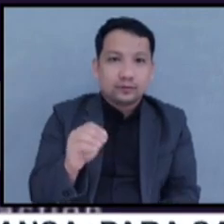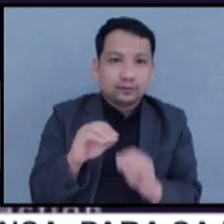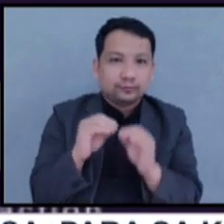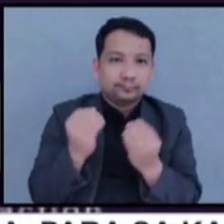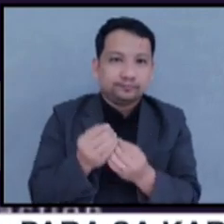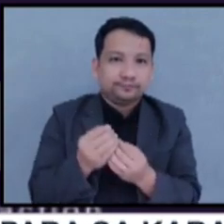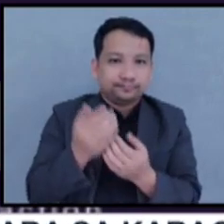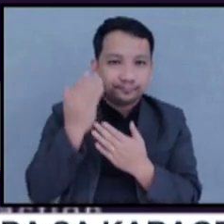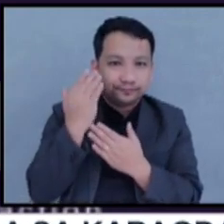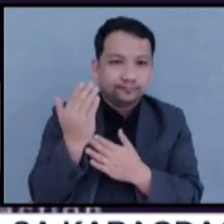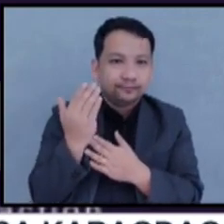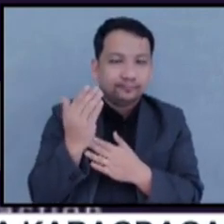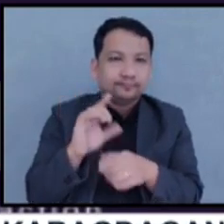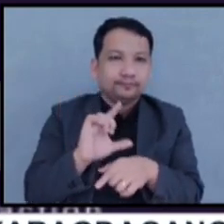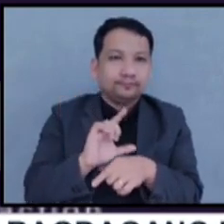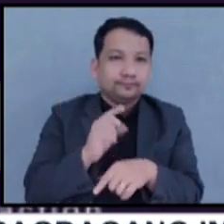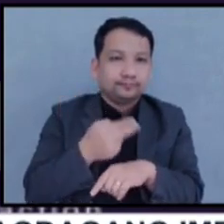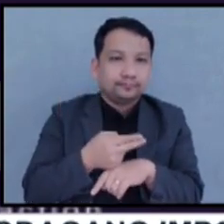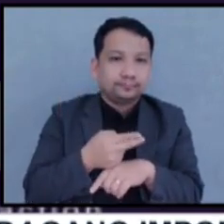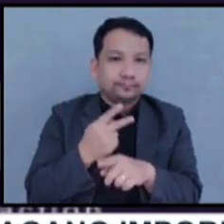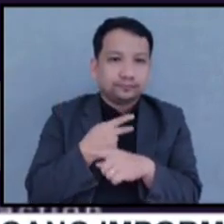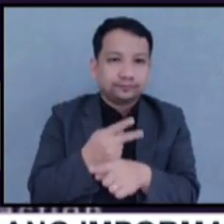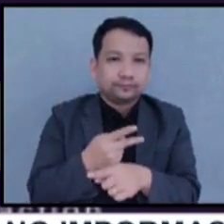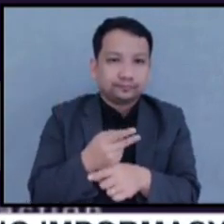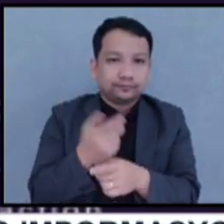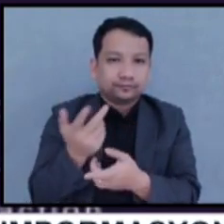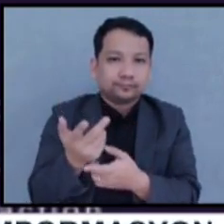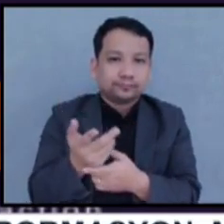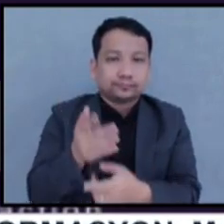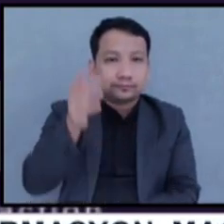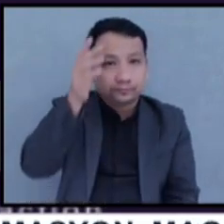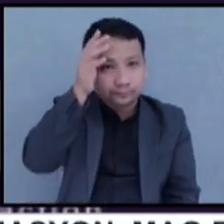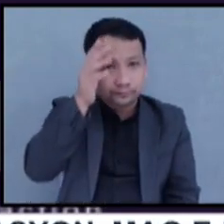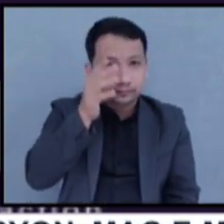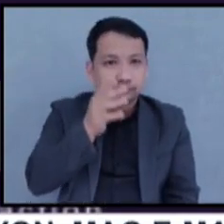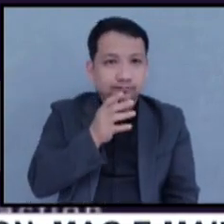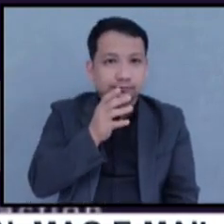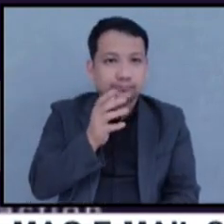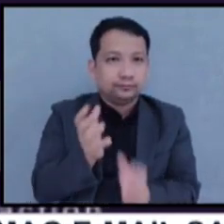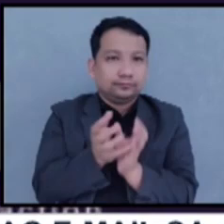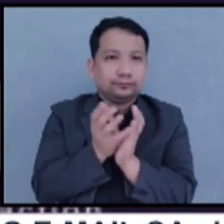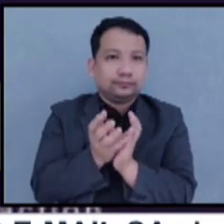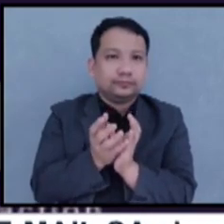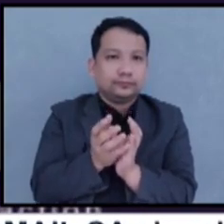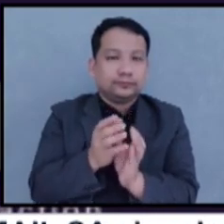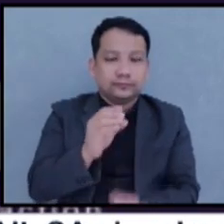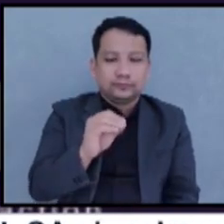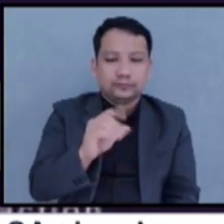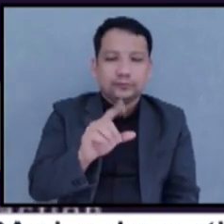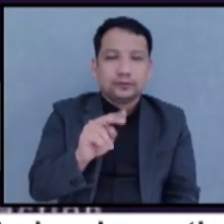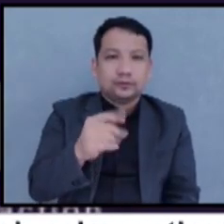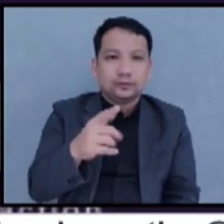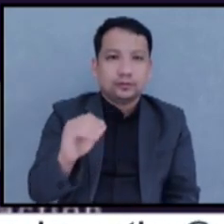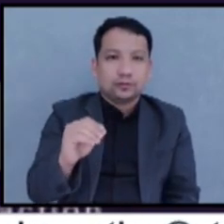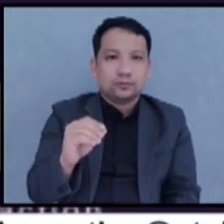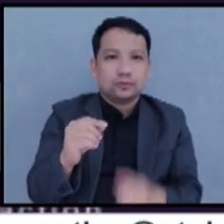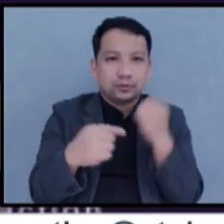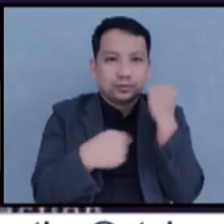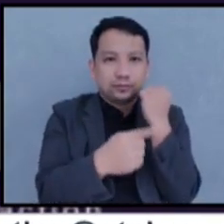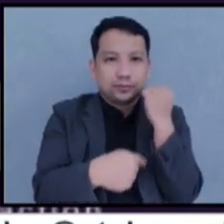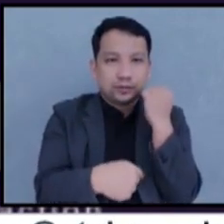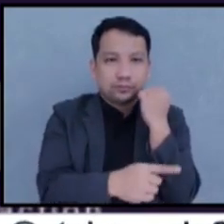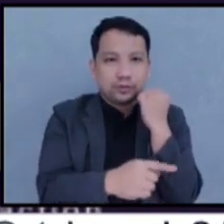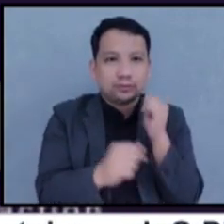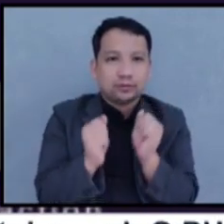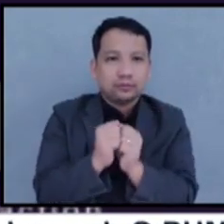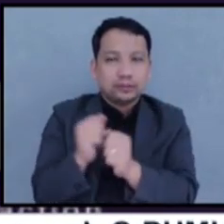organization. So ang aming pong mga livelihood products ay gawa po ng mga parents from the community of Olonga po and Zambales and